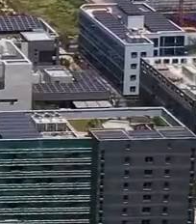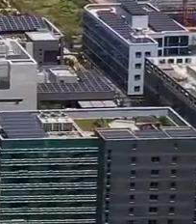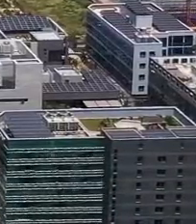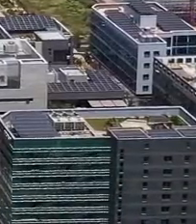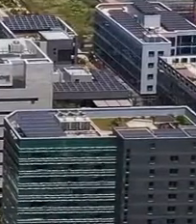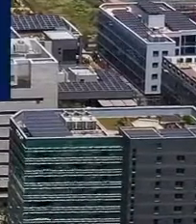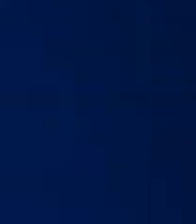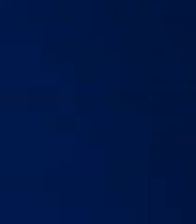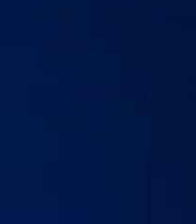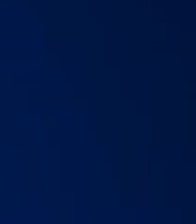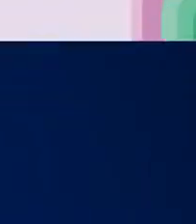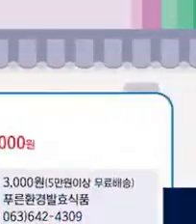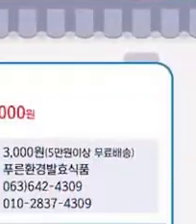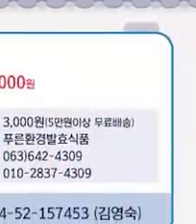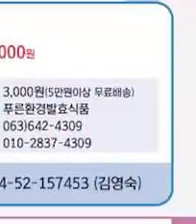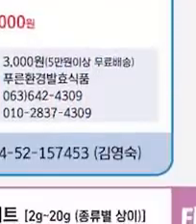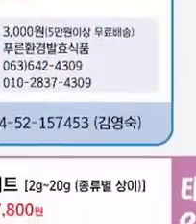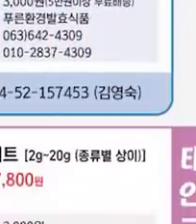진행합니다.